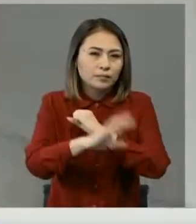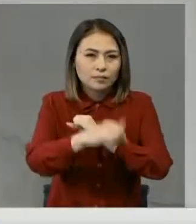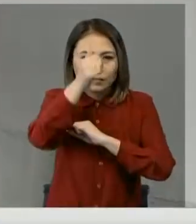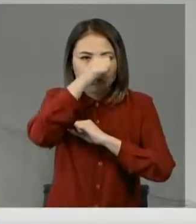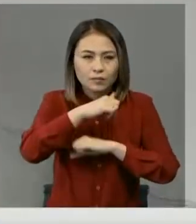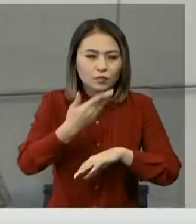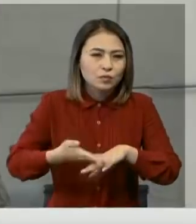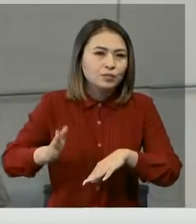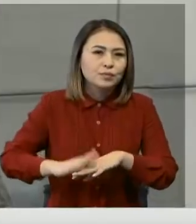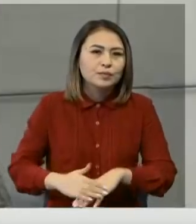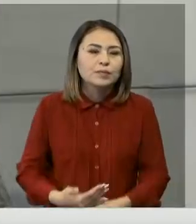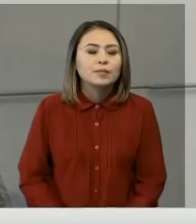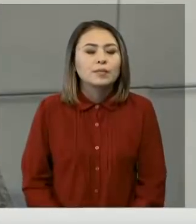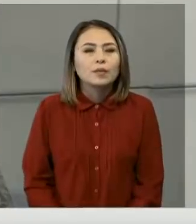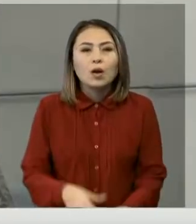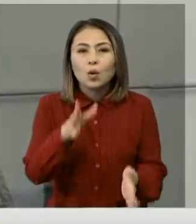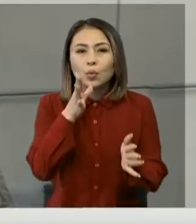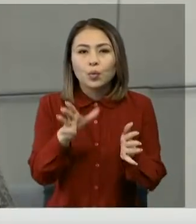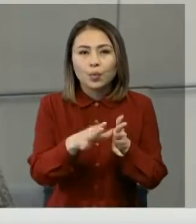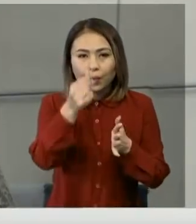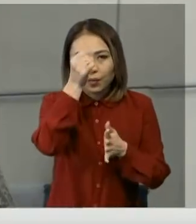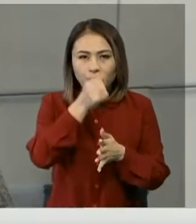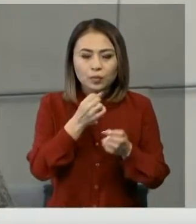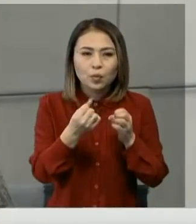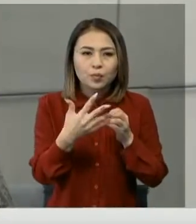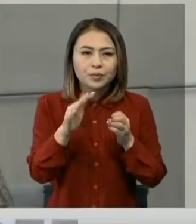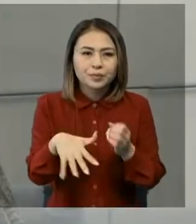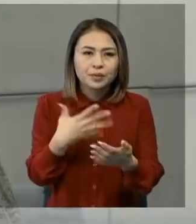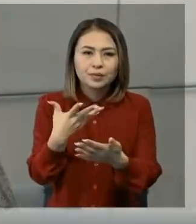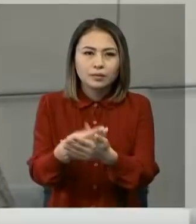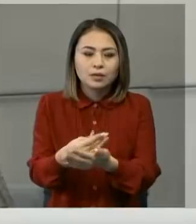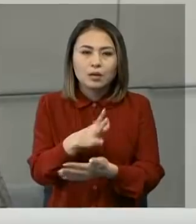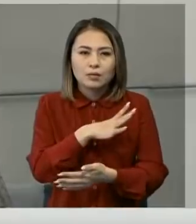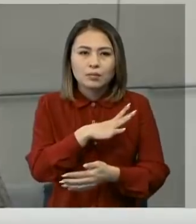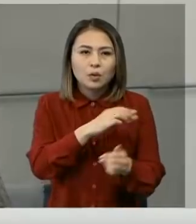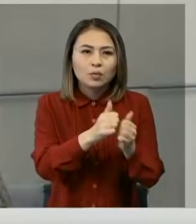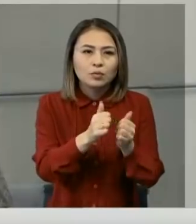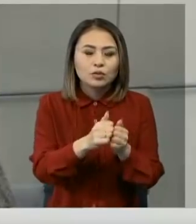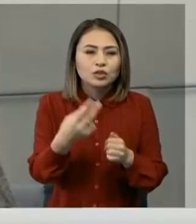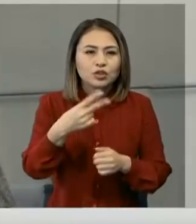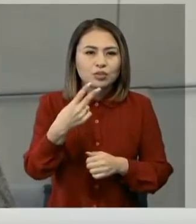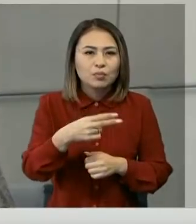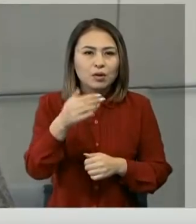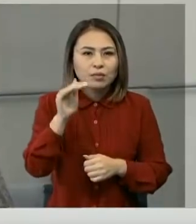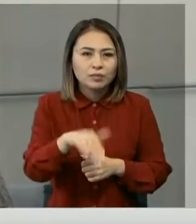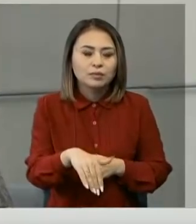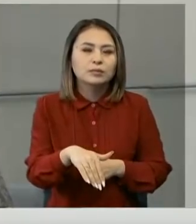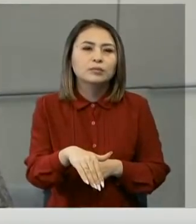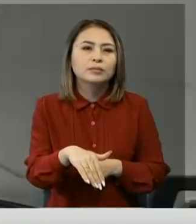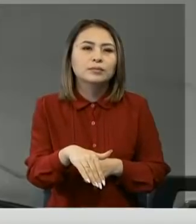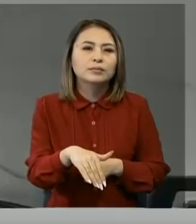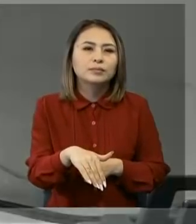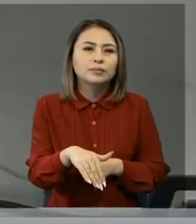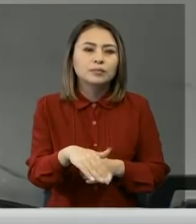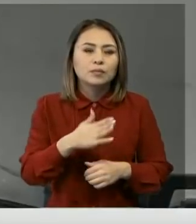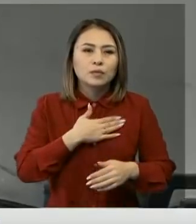да салмақ салады. Тоққа айына кем дегенде 15 мың ақша кетеді. Ал кейбір көршілерімізде 20 мыңға шейін кетіп жатыр ақша.